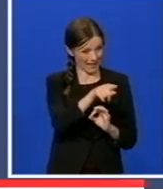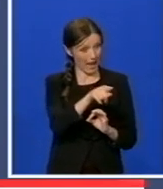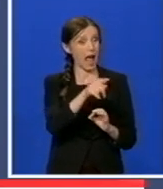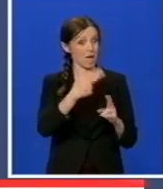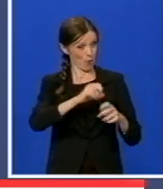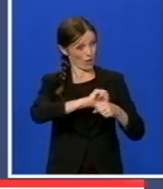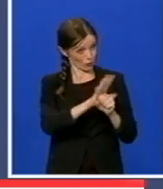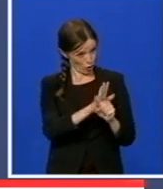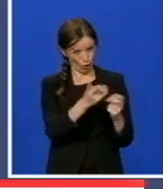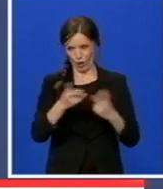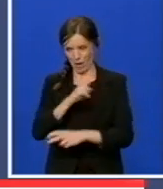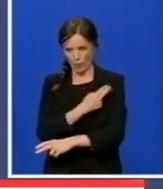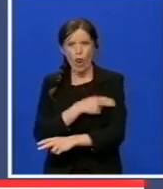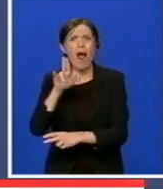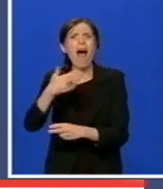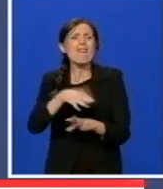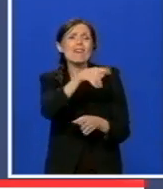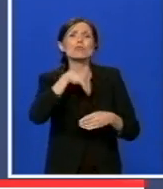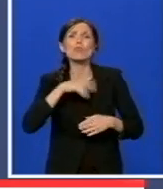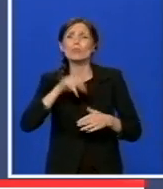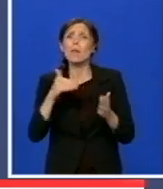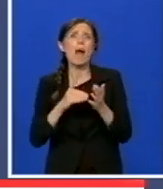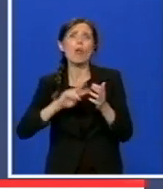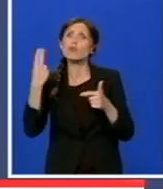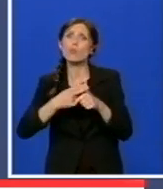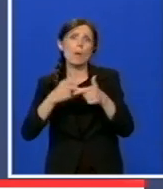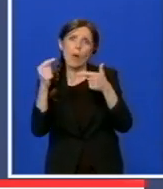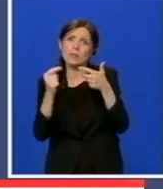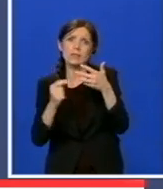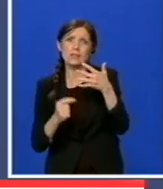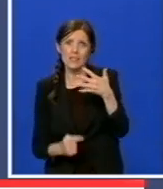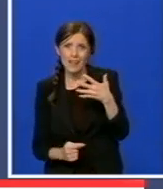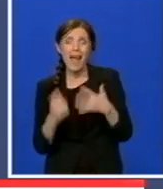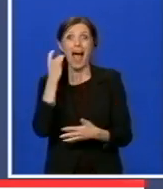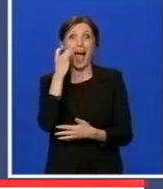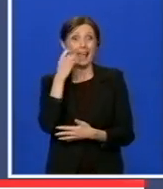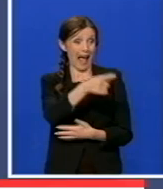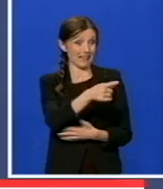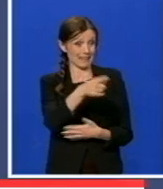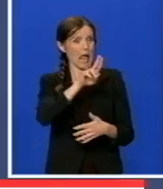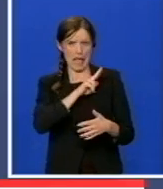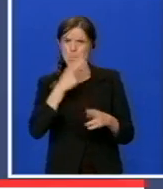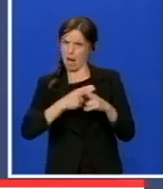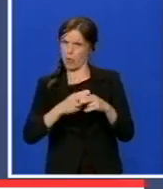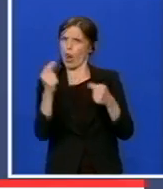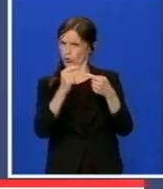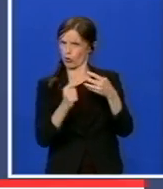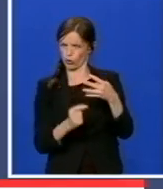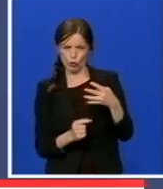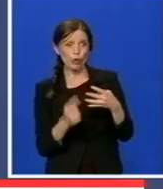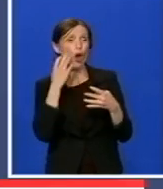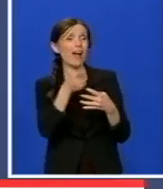bolesti. Sa razvojem COVID-19 virusne infekcije, njegove prateće bolesti se